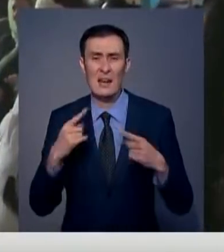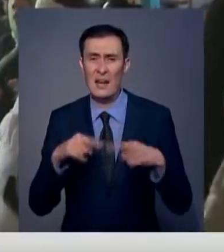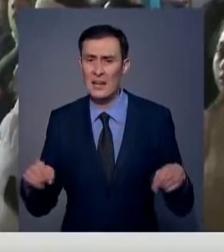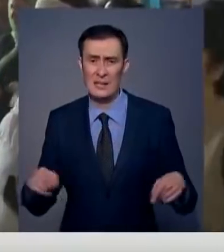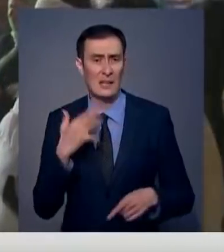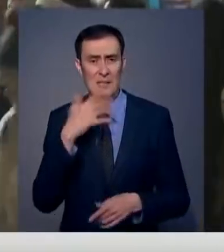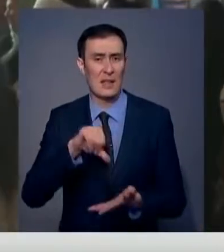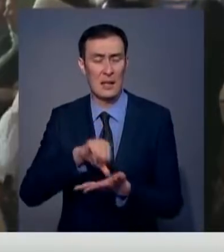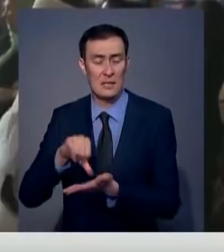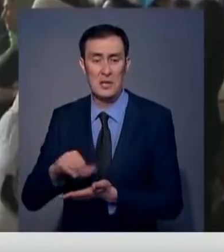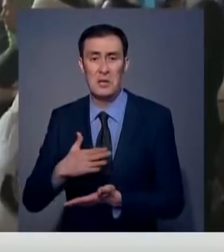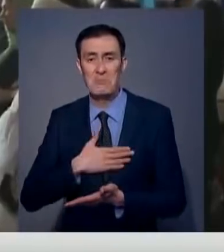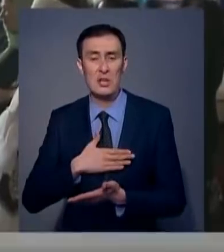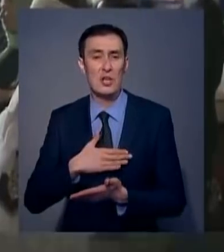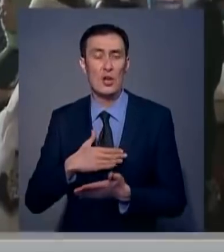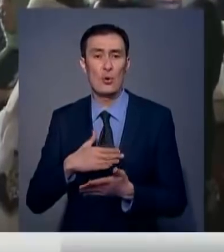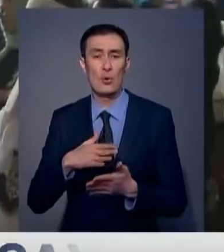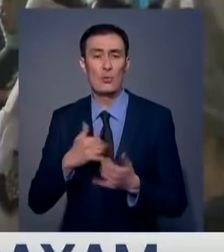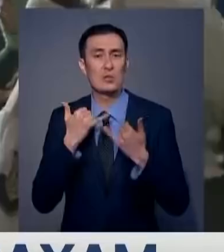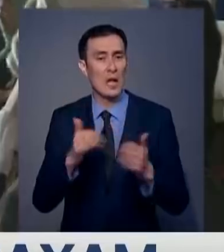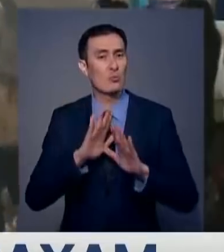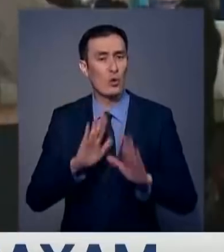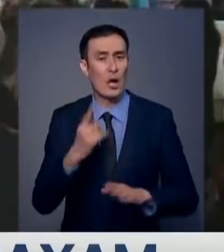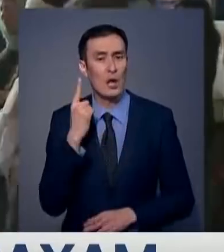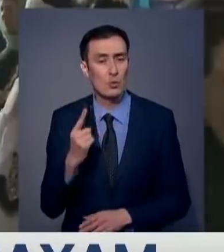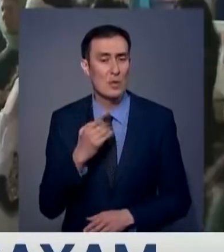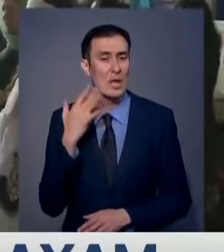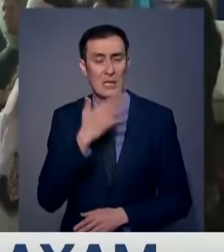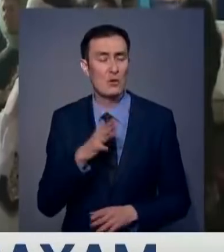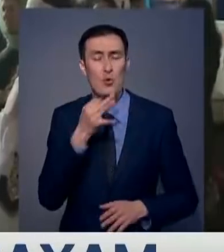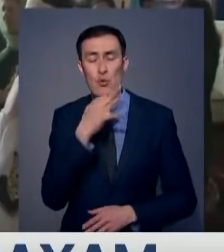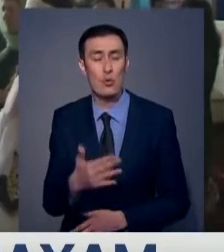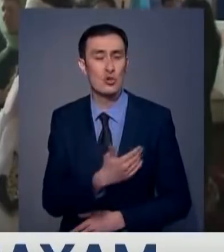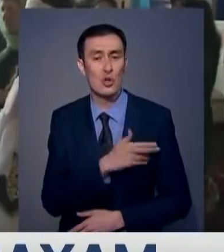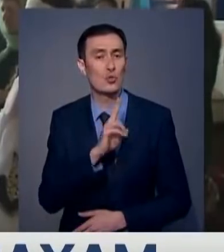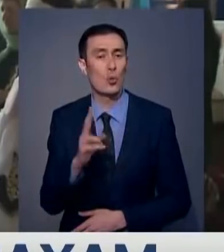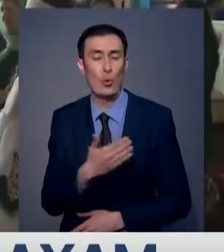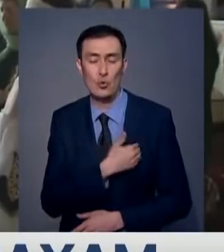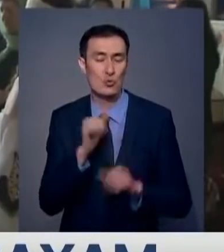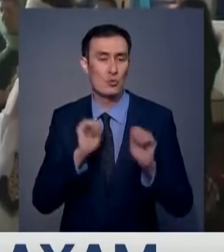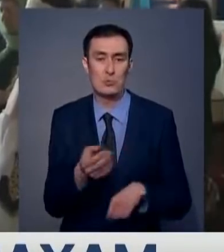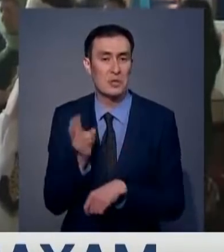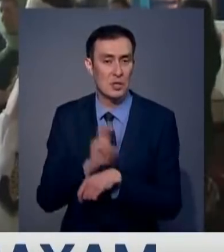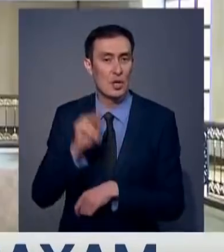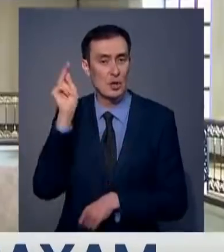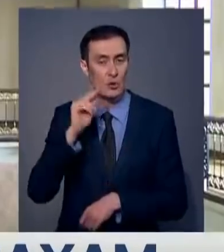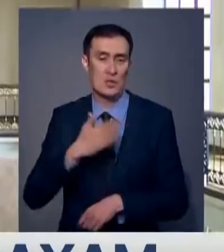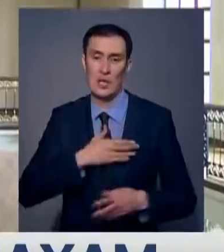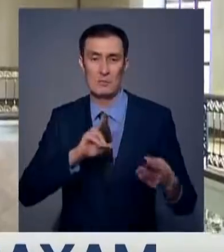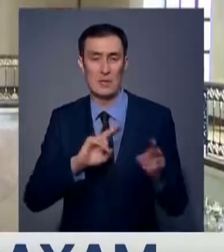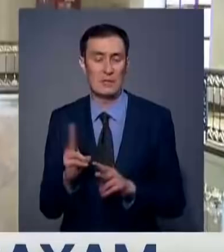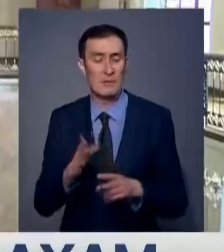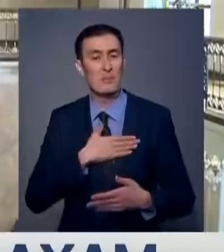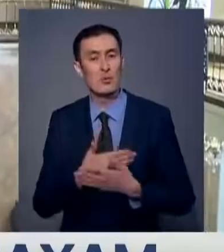разных национальностей. Мы не делаем уклон на какую-то национальность. Любой желающий может прийти и научиться нашим танцам. И